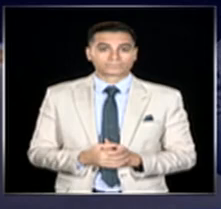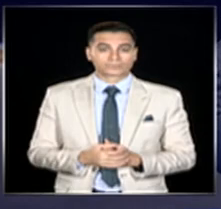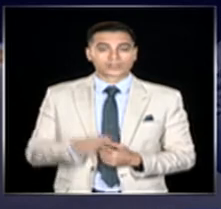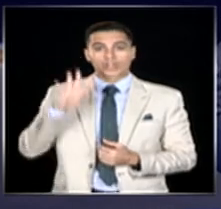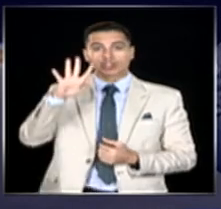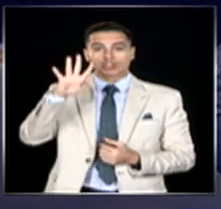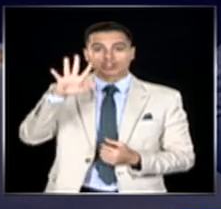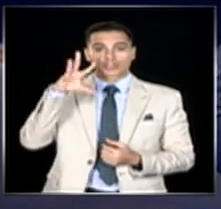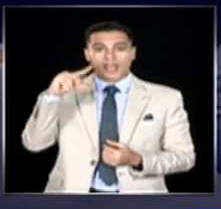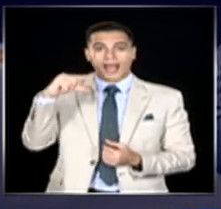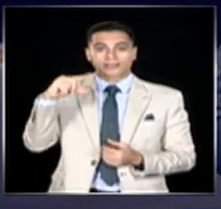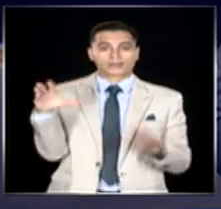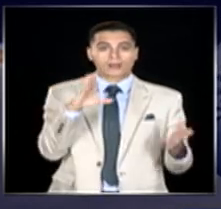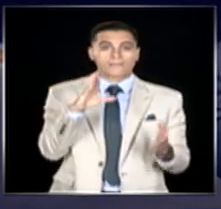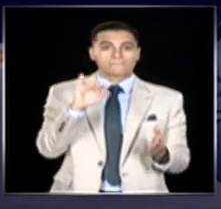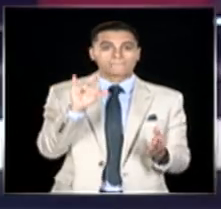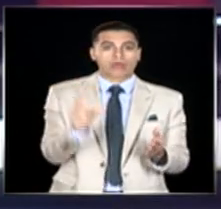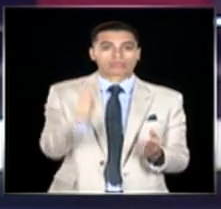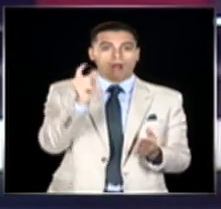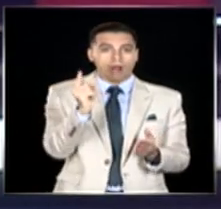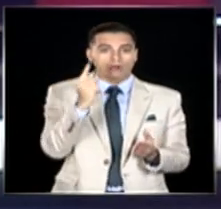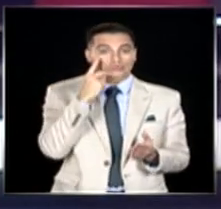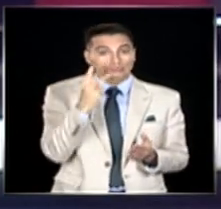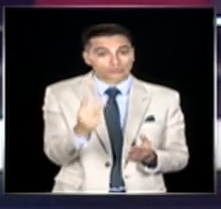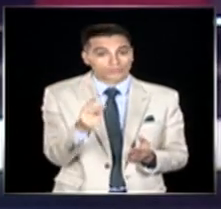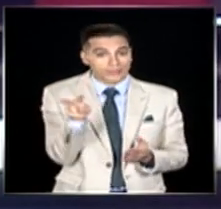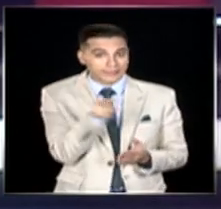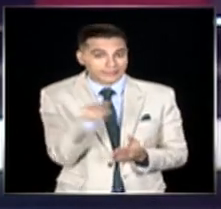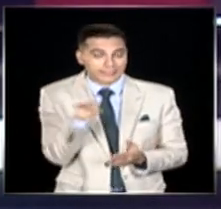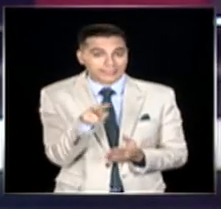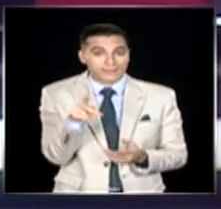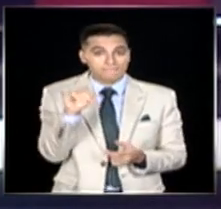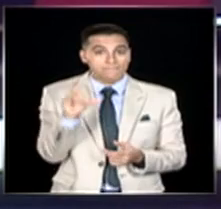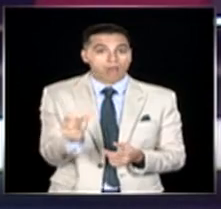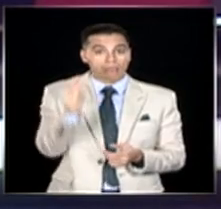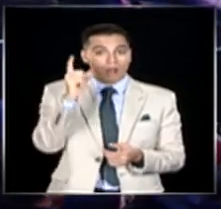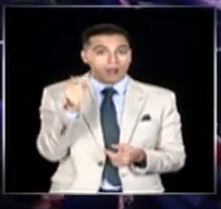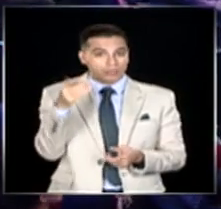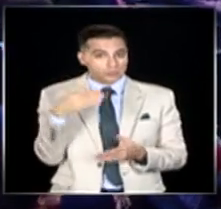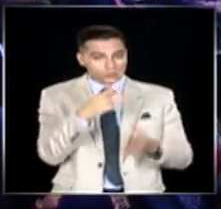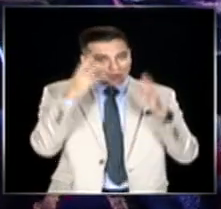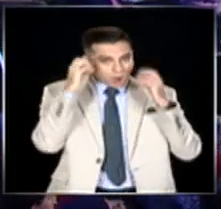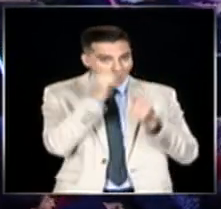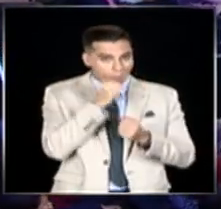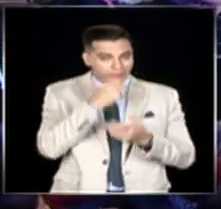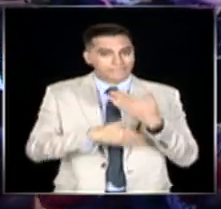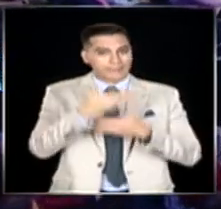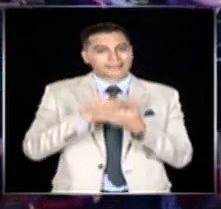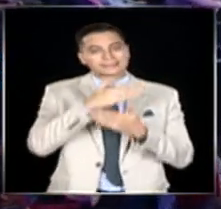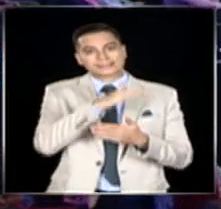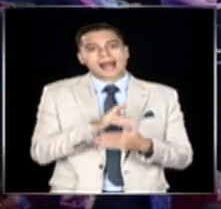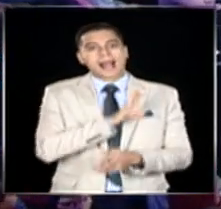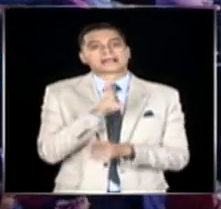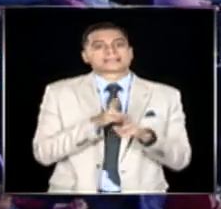شاهد ومنار، منار وشاهد. منار هتروح تسمع أغنية وترجع لنا تاني، هدي أعصابك شوية. تعالي يا شاهد